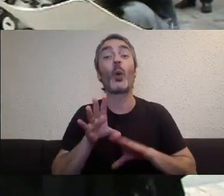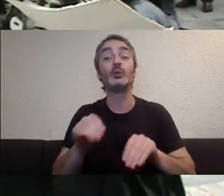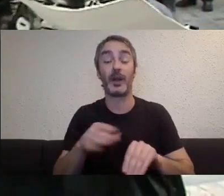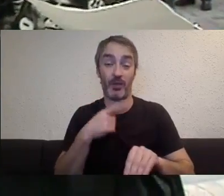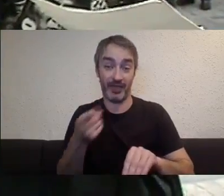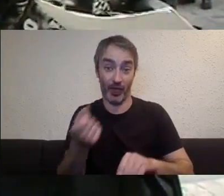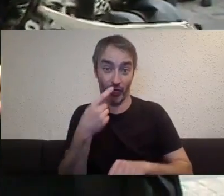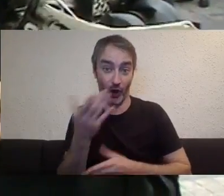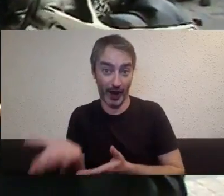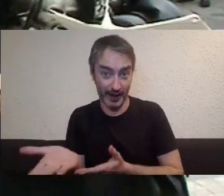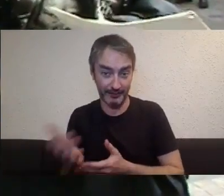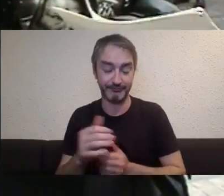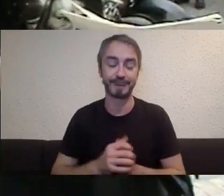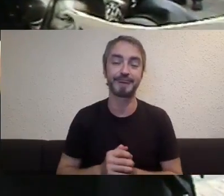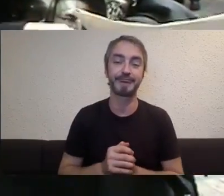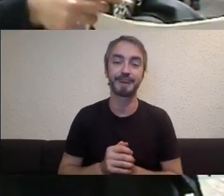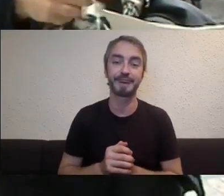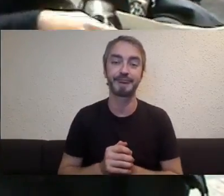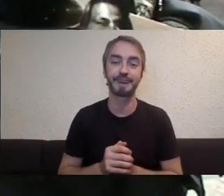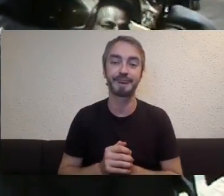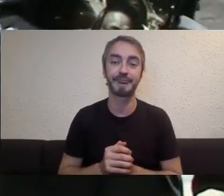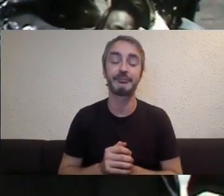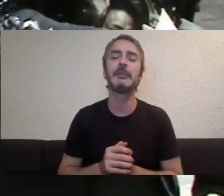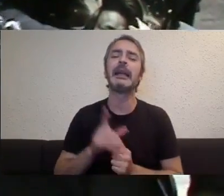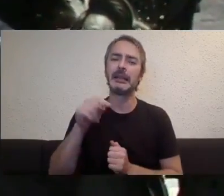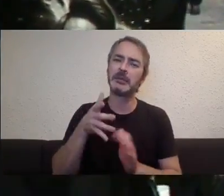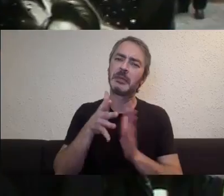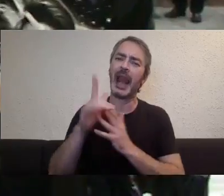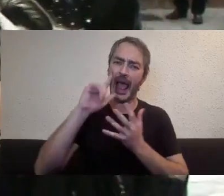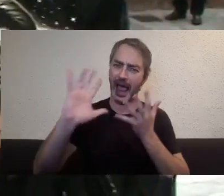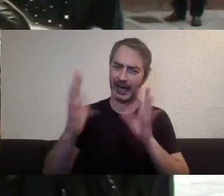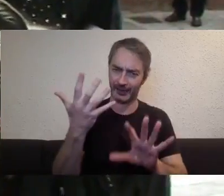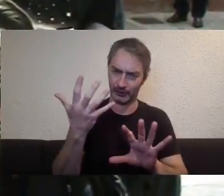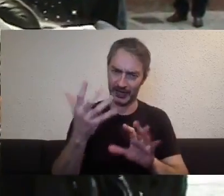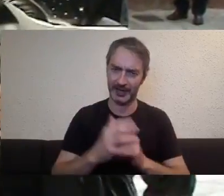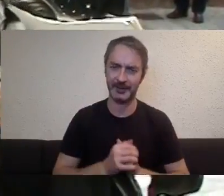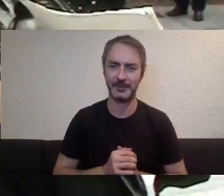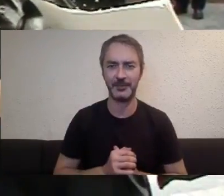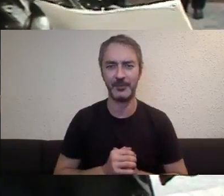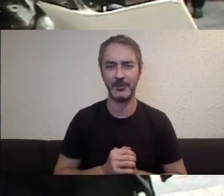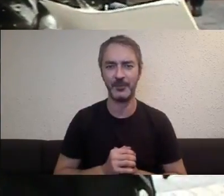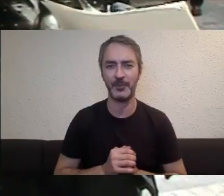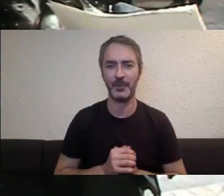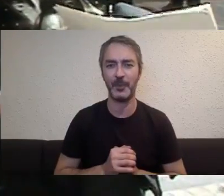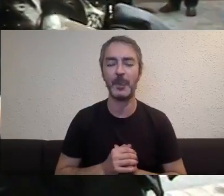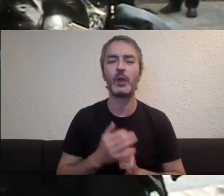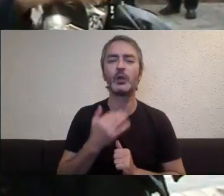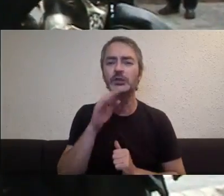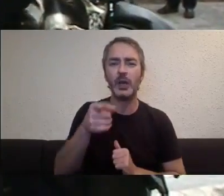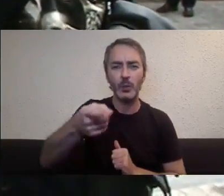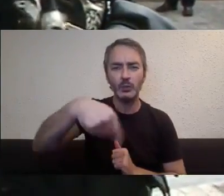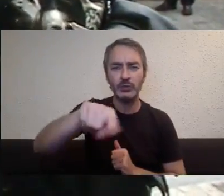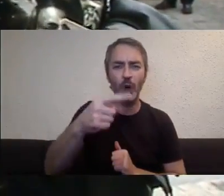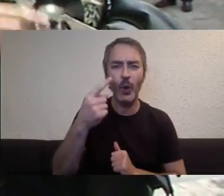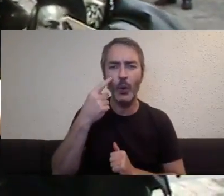bueno, a moda anècdota, per si algú coneix el dibuixant Azagra o